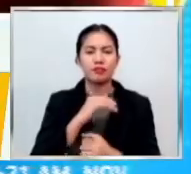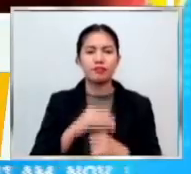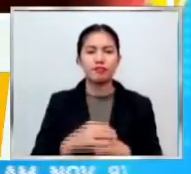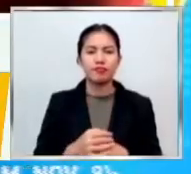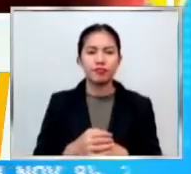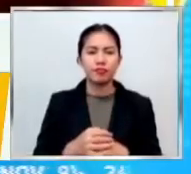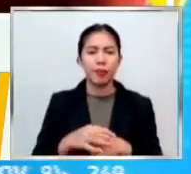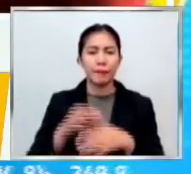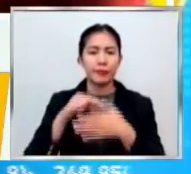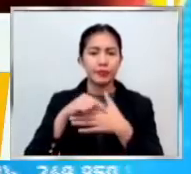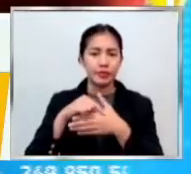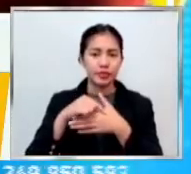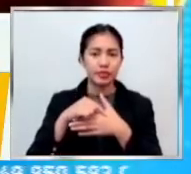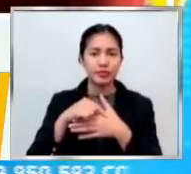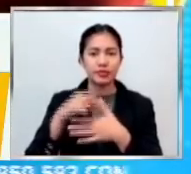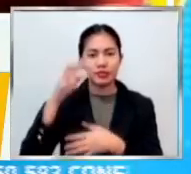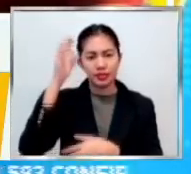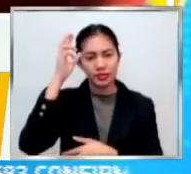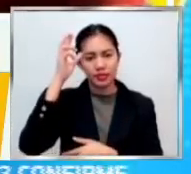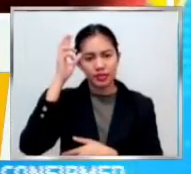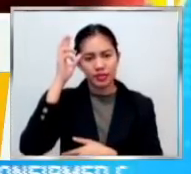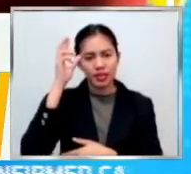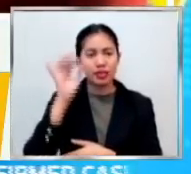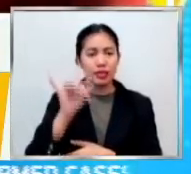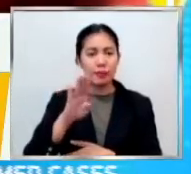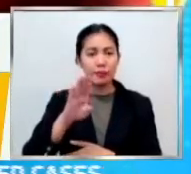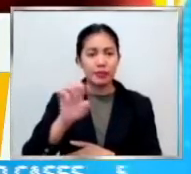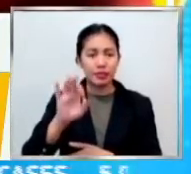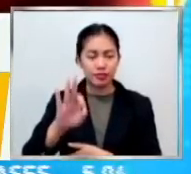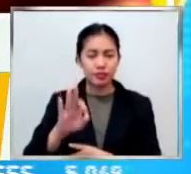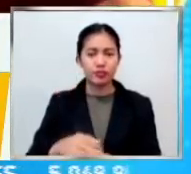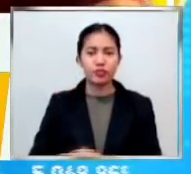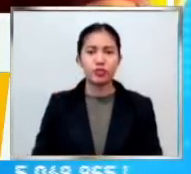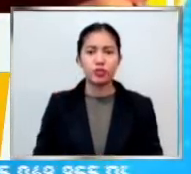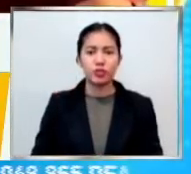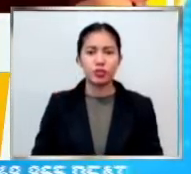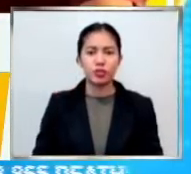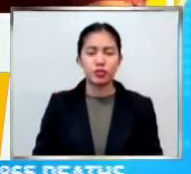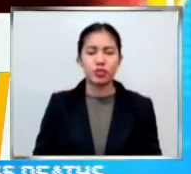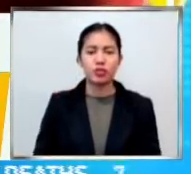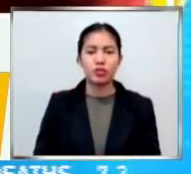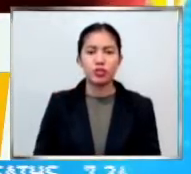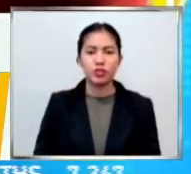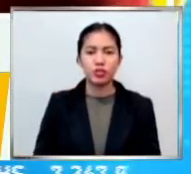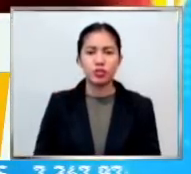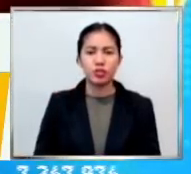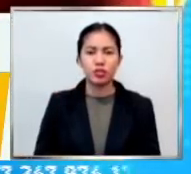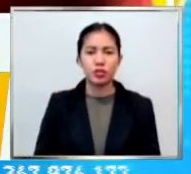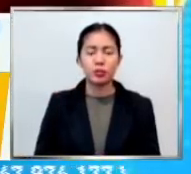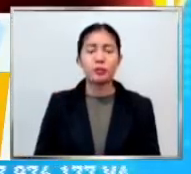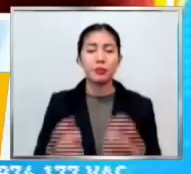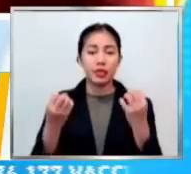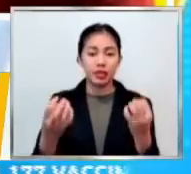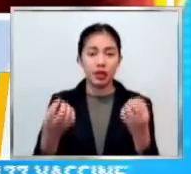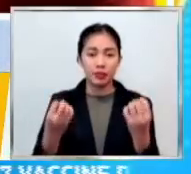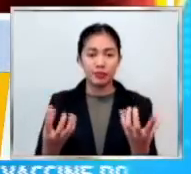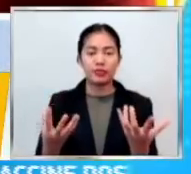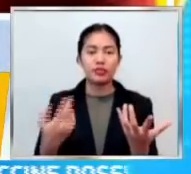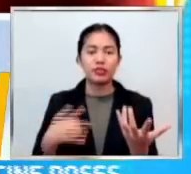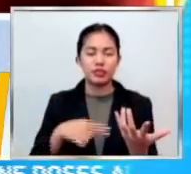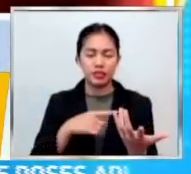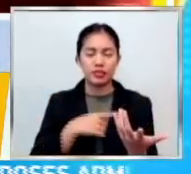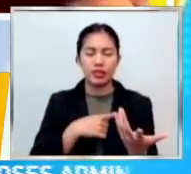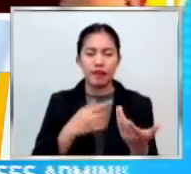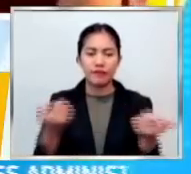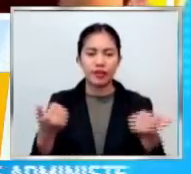manok, itong beef, ang dami natin, stuck sa cold storage. So, wala rin tayong